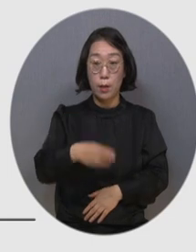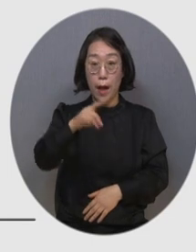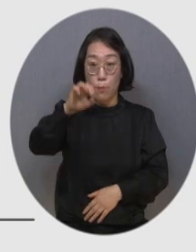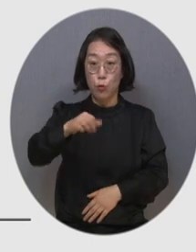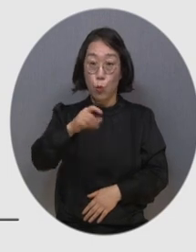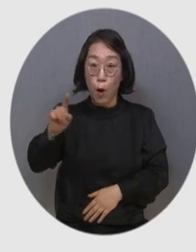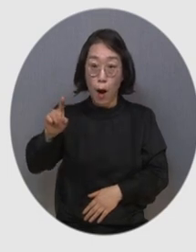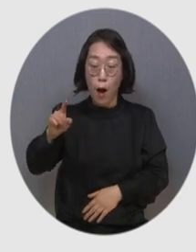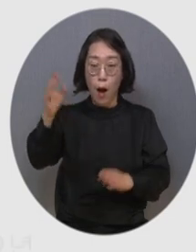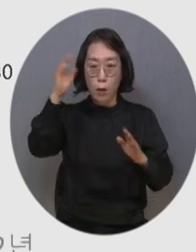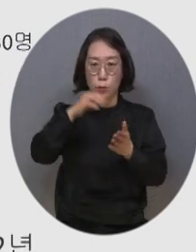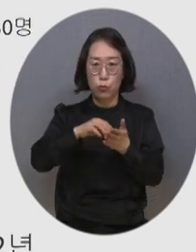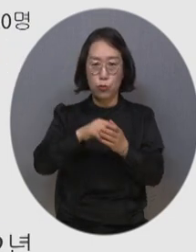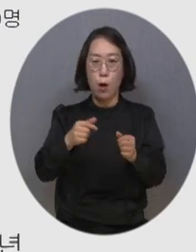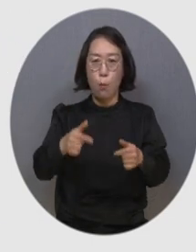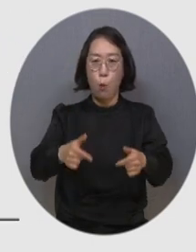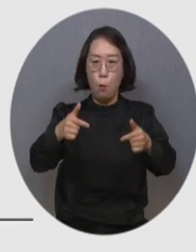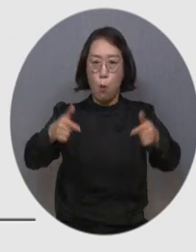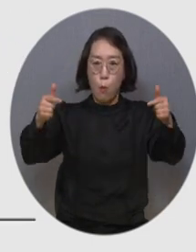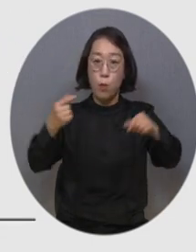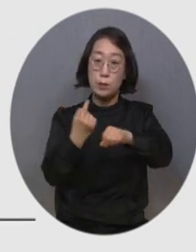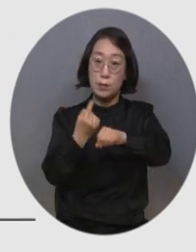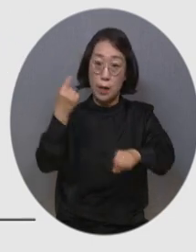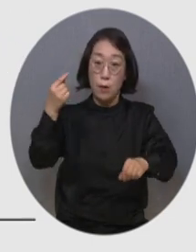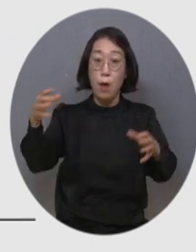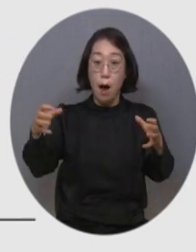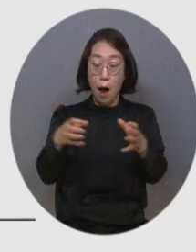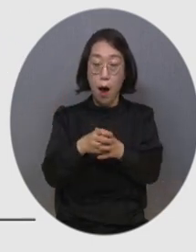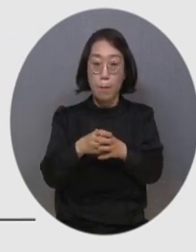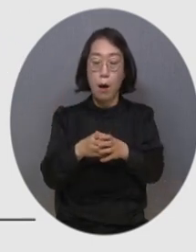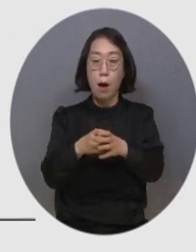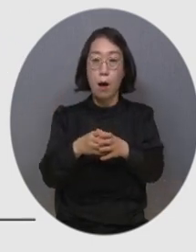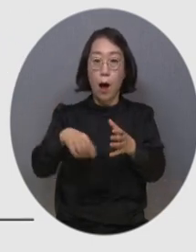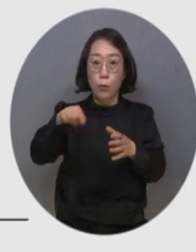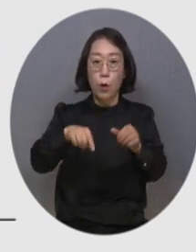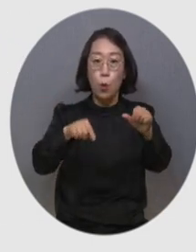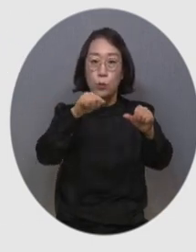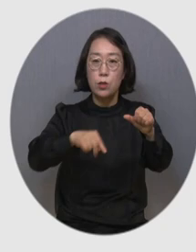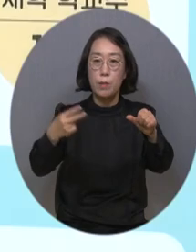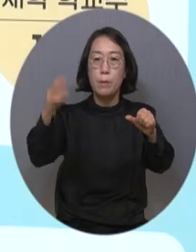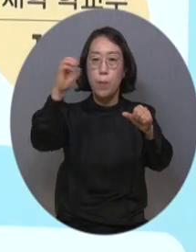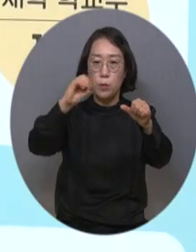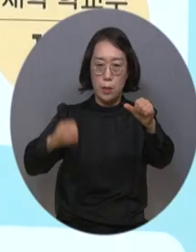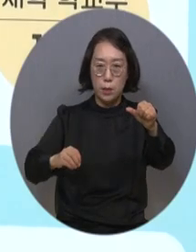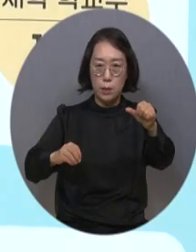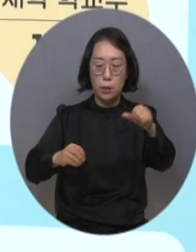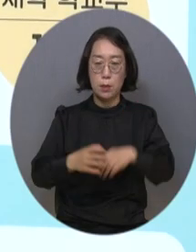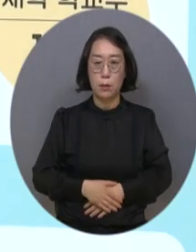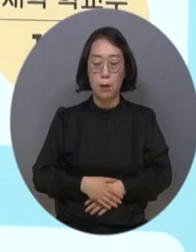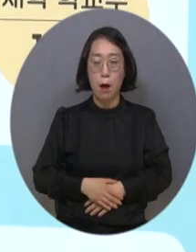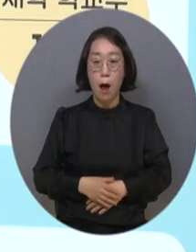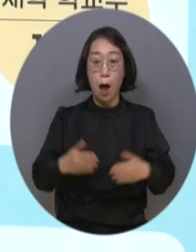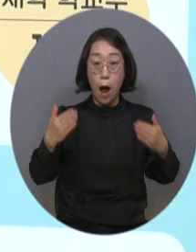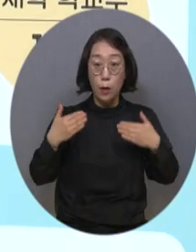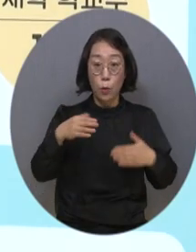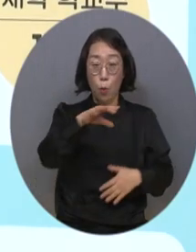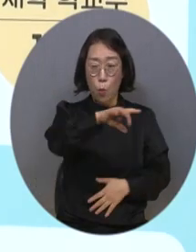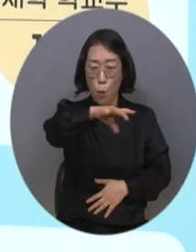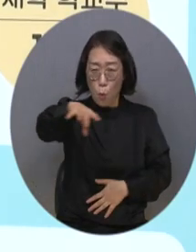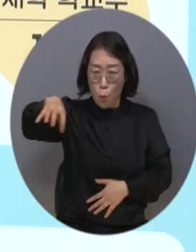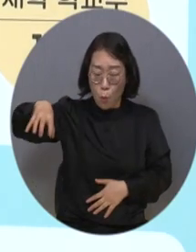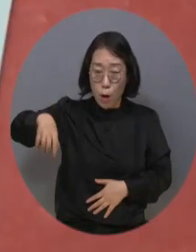학생수는 꾸준히 증가해 지난해 기준 총학생의 5.29%가 됐고 전남의 총 학교 가운데